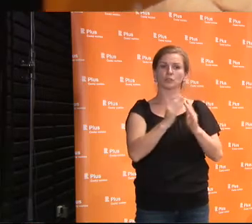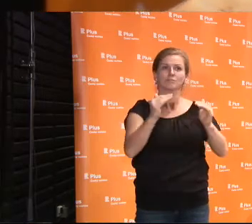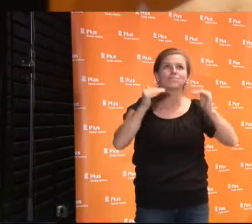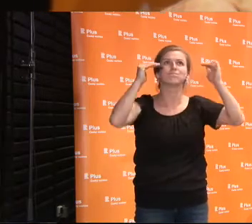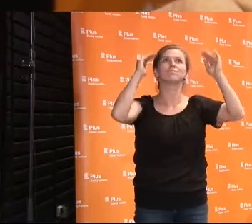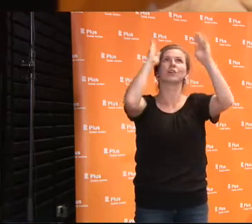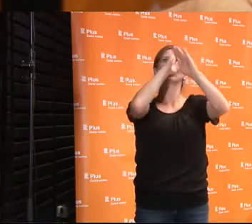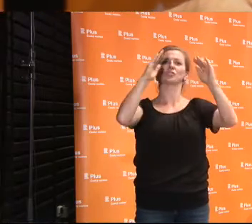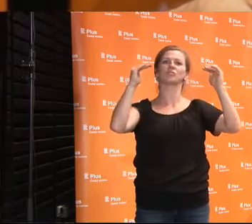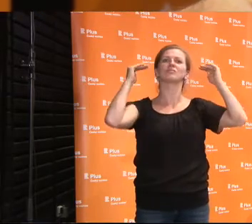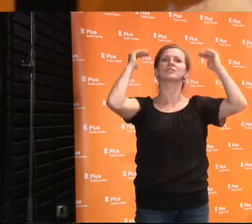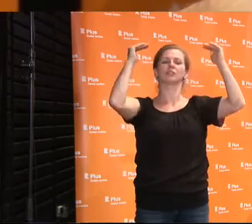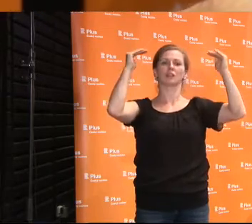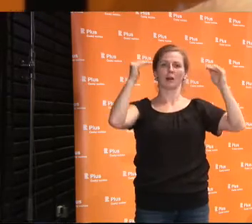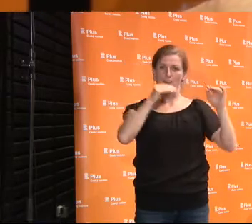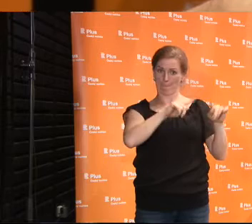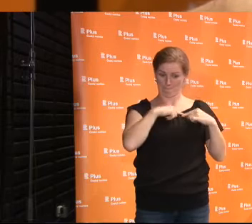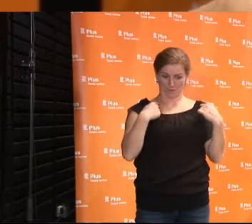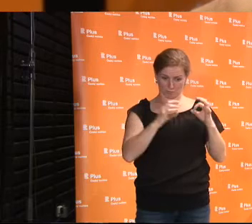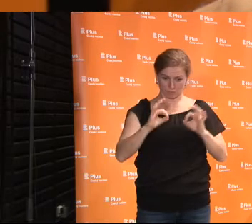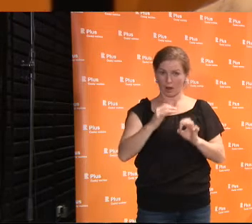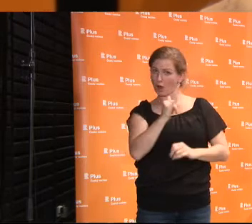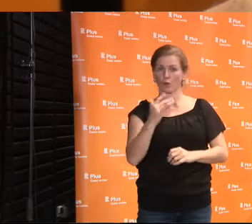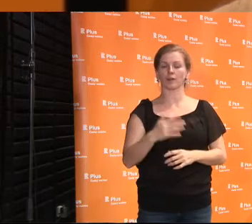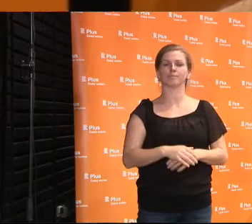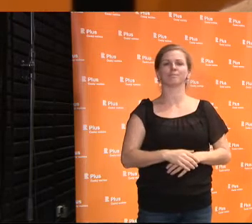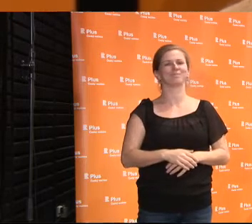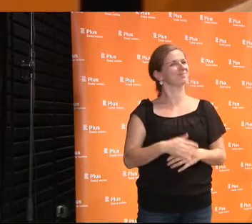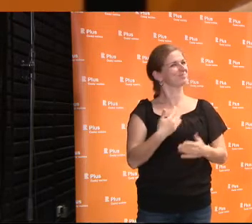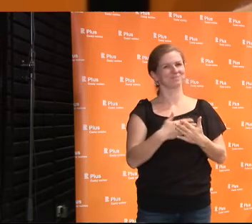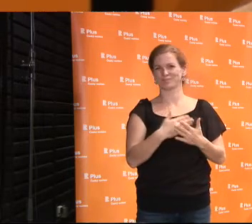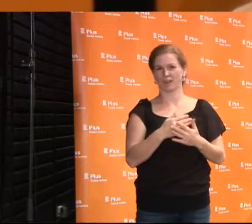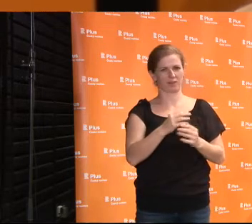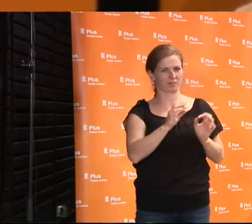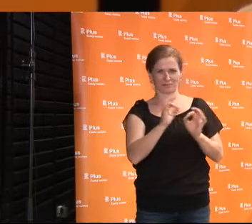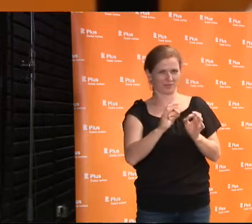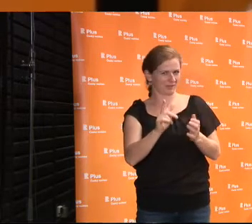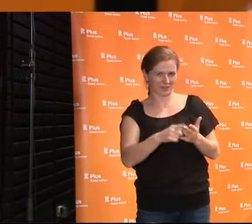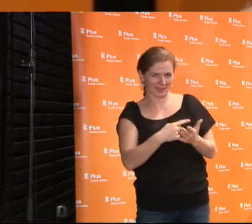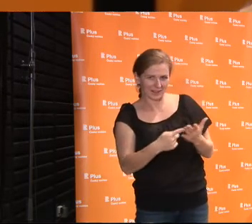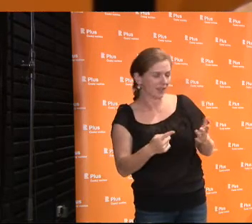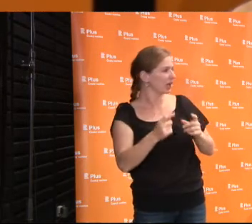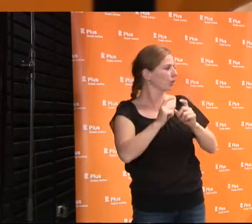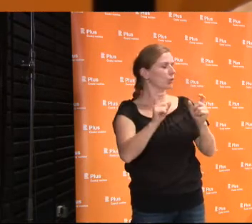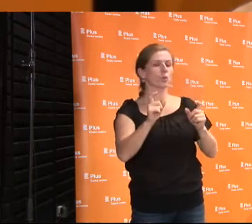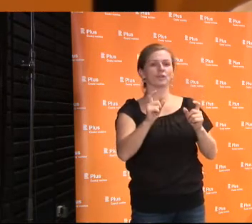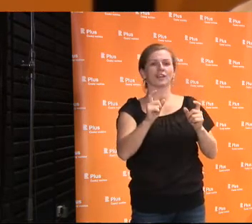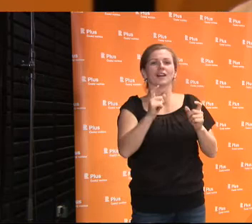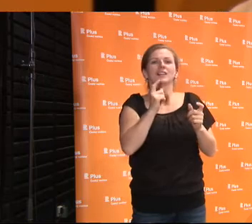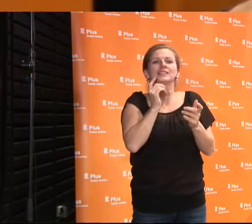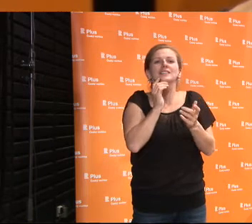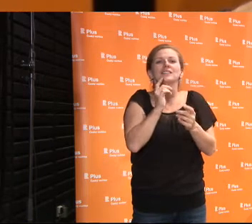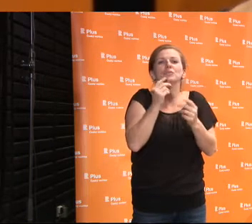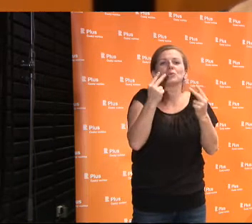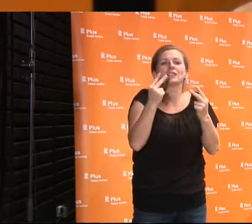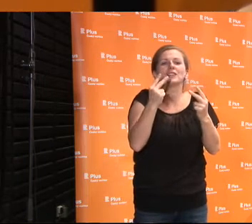nejsme připraveni, protože to, ten proces vyžaduje opravdu civilizační změnu a k té nedochází